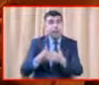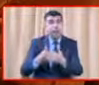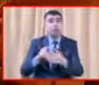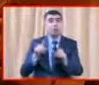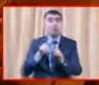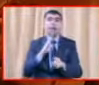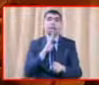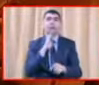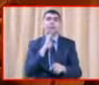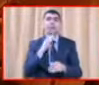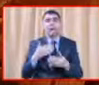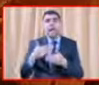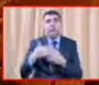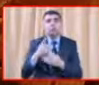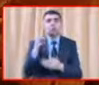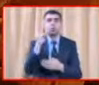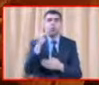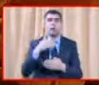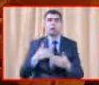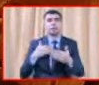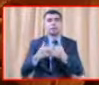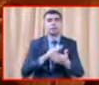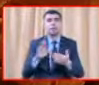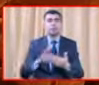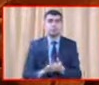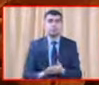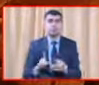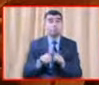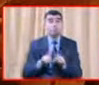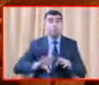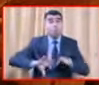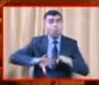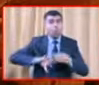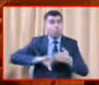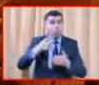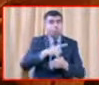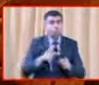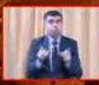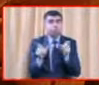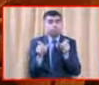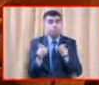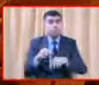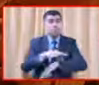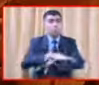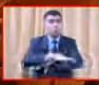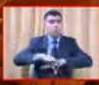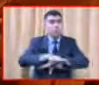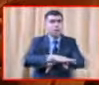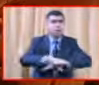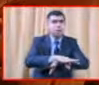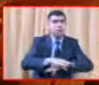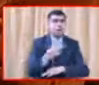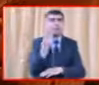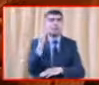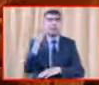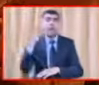يعني نحن على بعد شهر. لهذه العملية تم تعبئة كل الموارد البشرية، أكثر من 3000 موظف